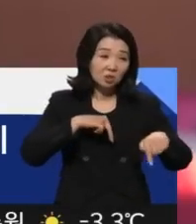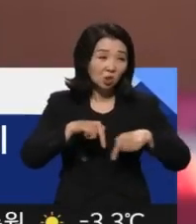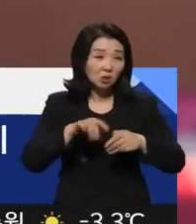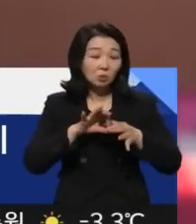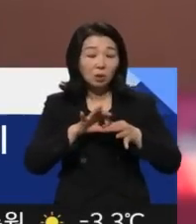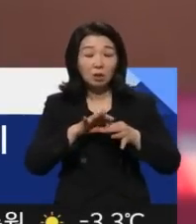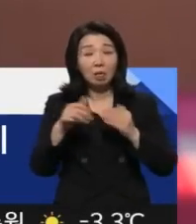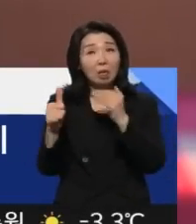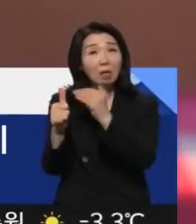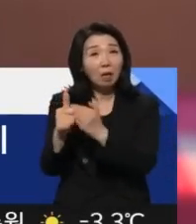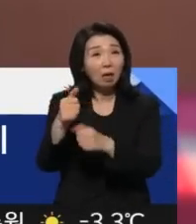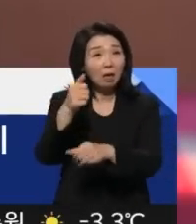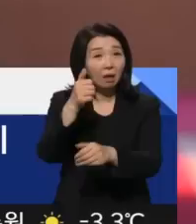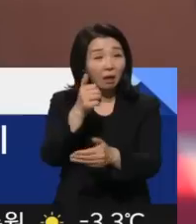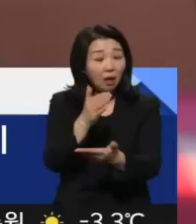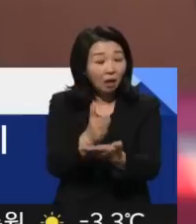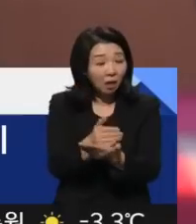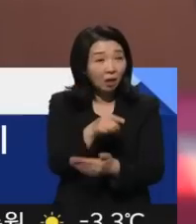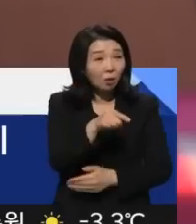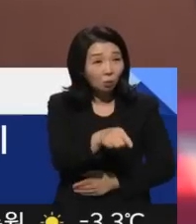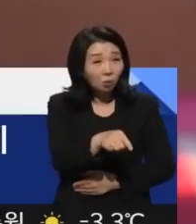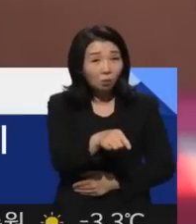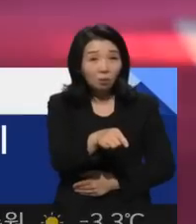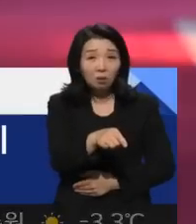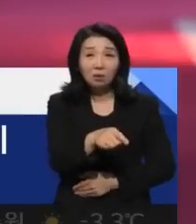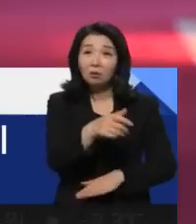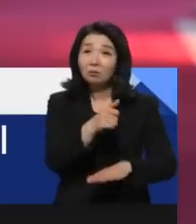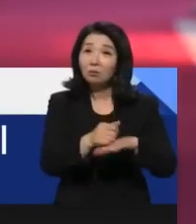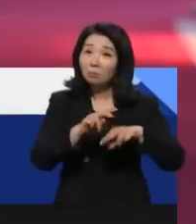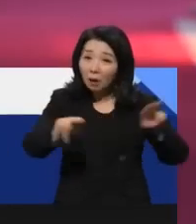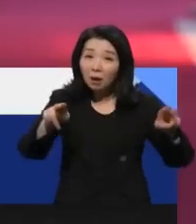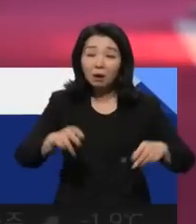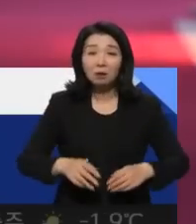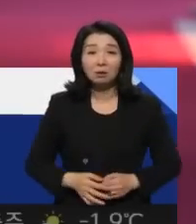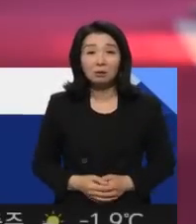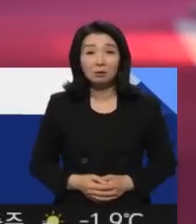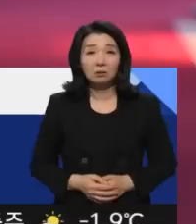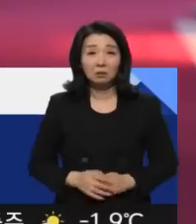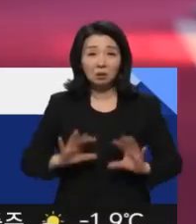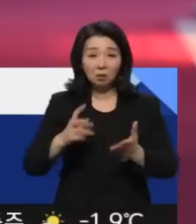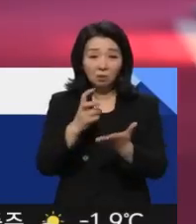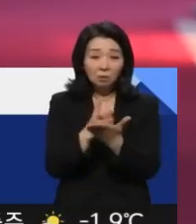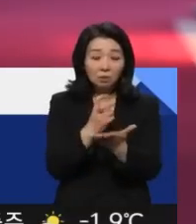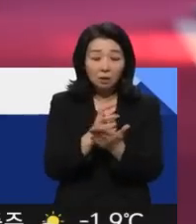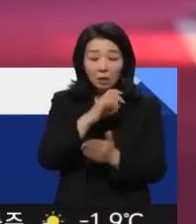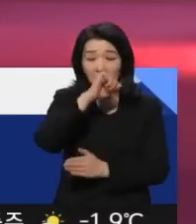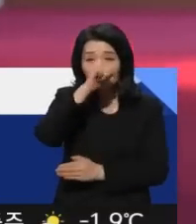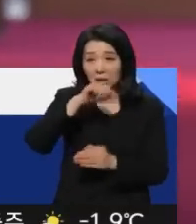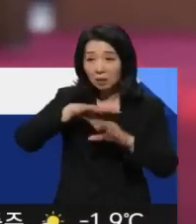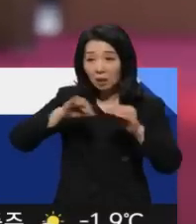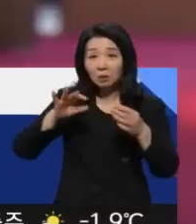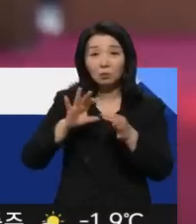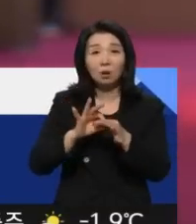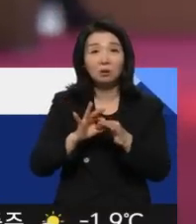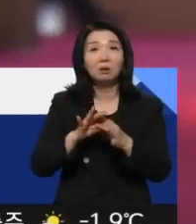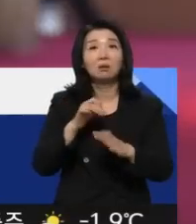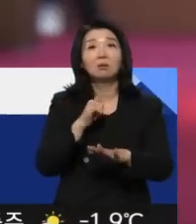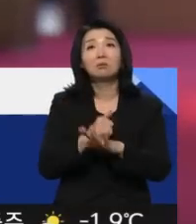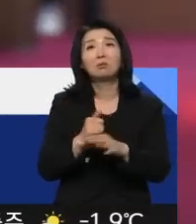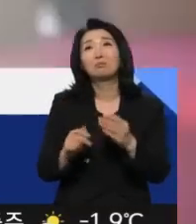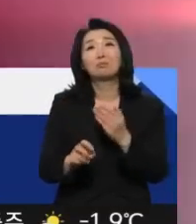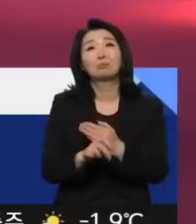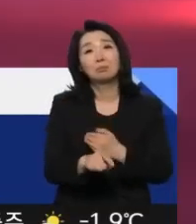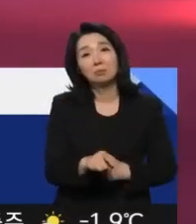안건을 오늘 본회의를 열면 과잉이 될 수밖에 없고 헌법이 정한 예산안 처리 법정 기한을 위반할 수밖에 없기